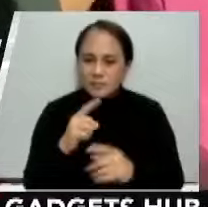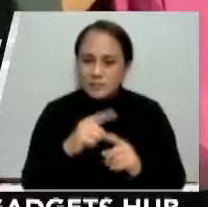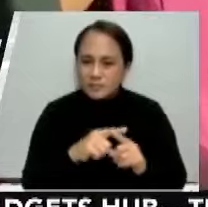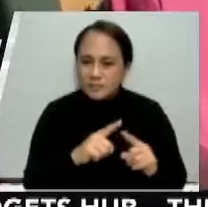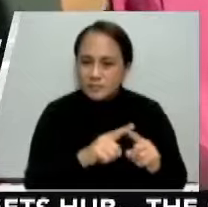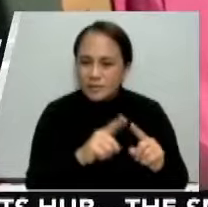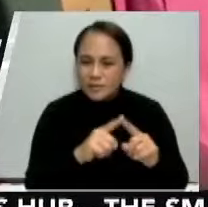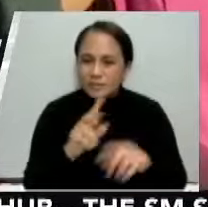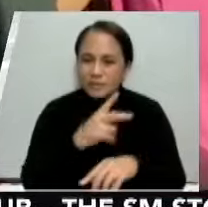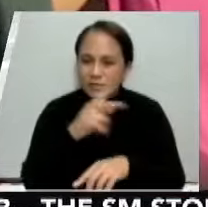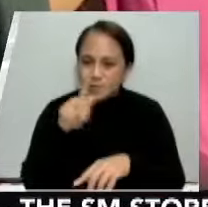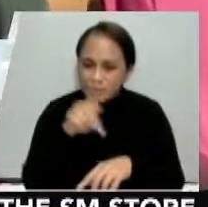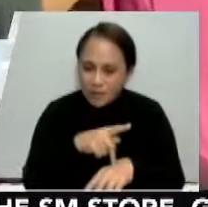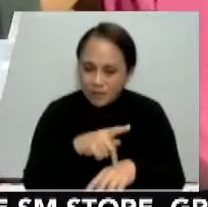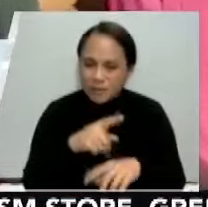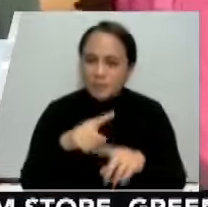Philippines.